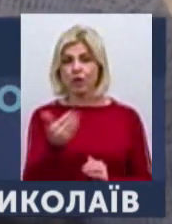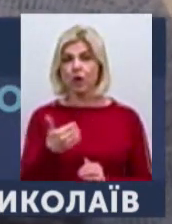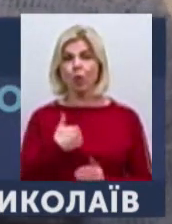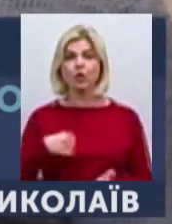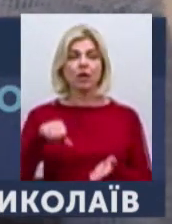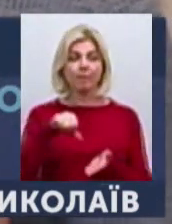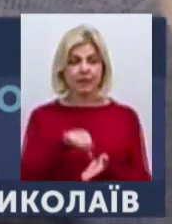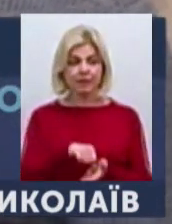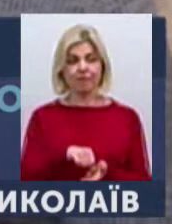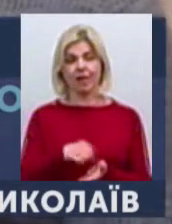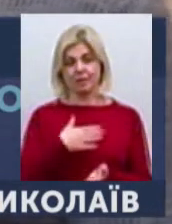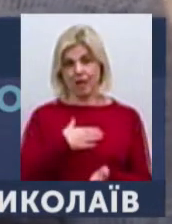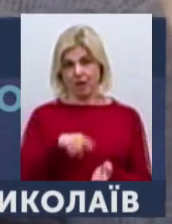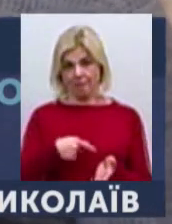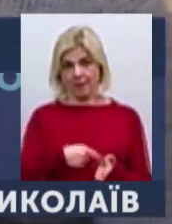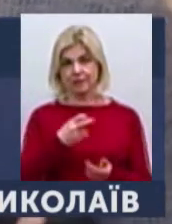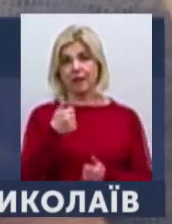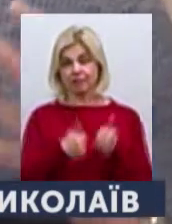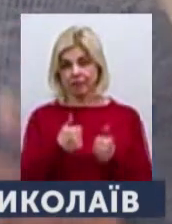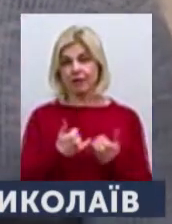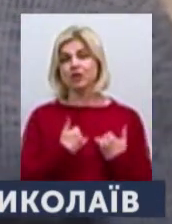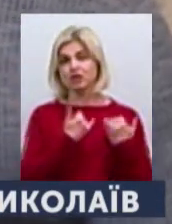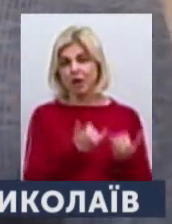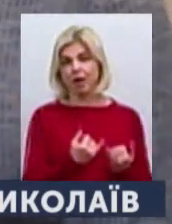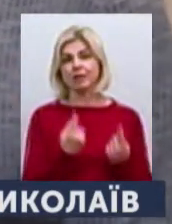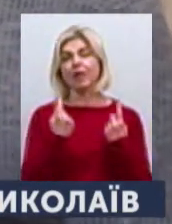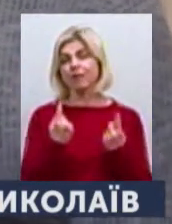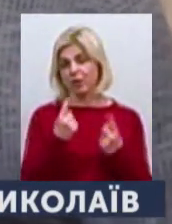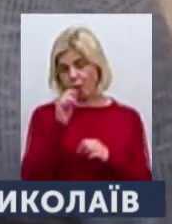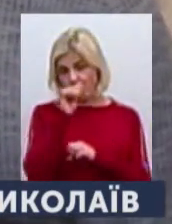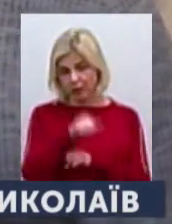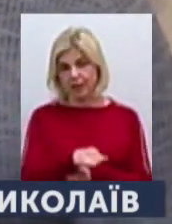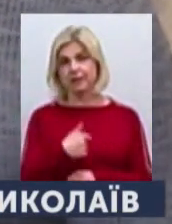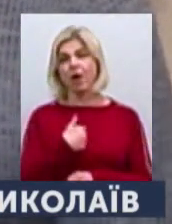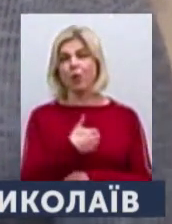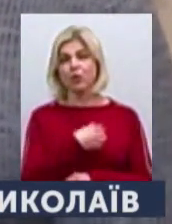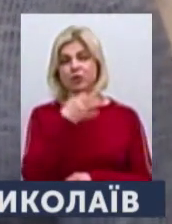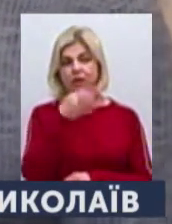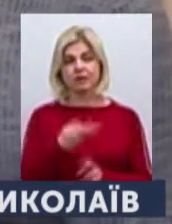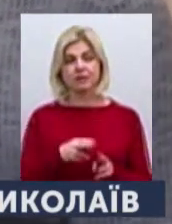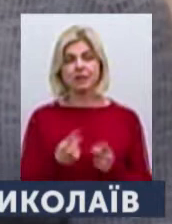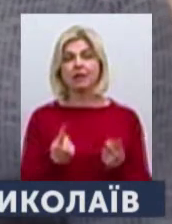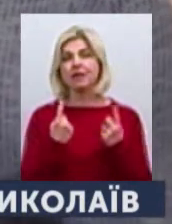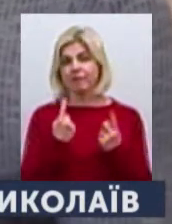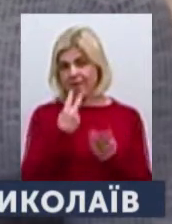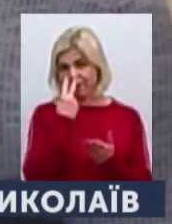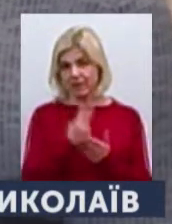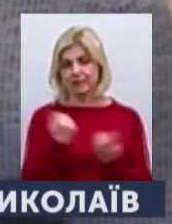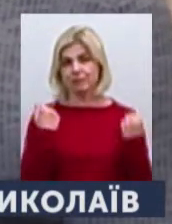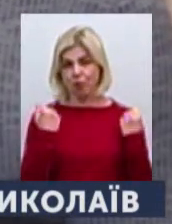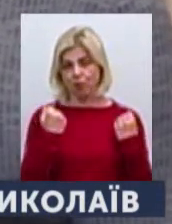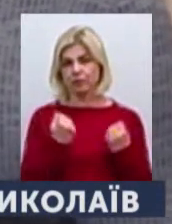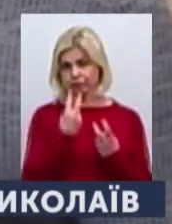країну на міжнародних змаганнях, їм робить велику шану і низький уклін, звісно, їм. Я хочу сказати, що це надзвичайно важкий вид спорту,